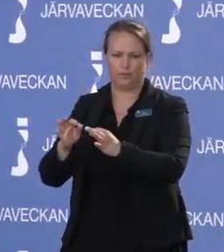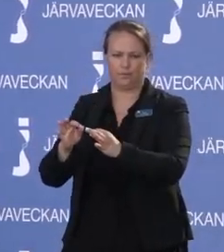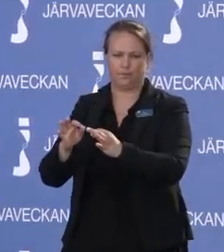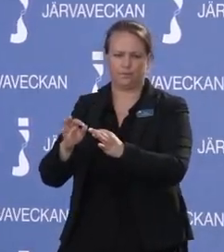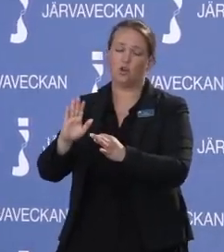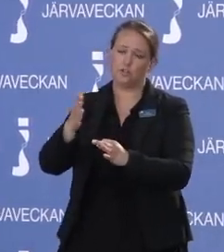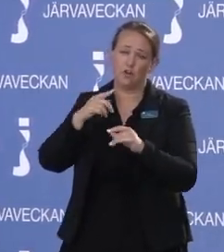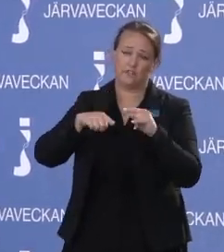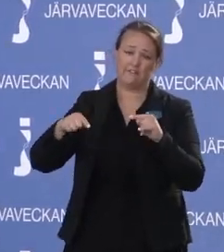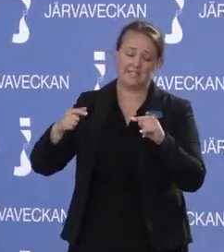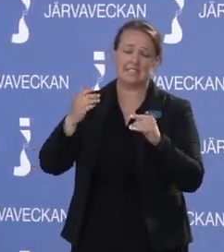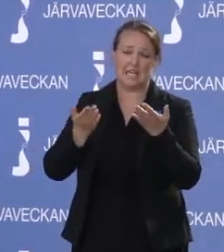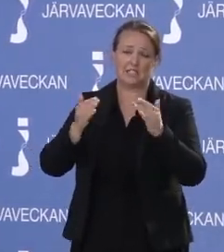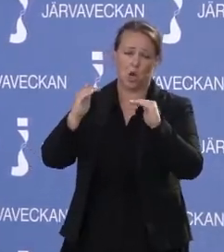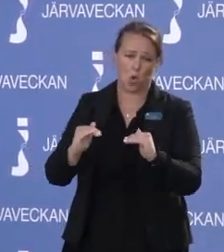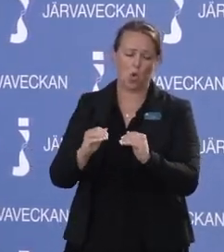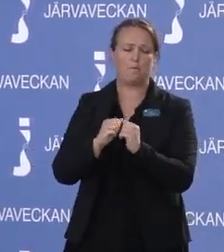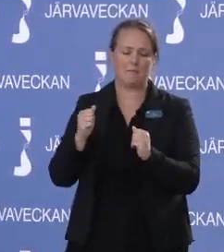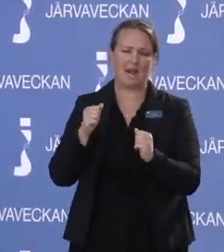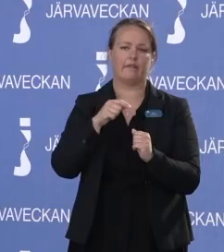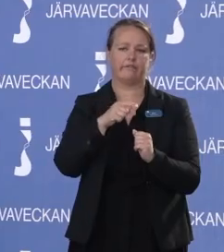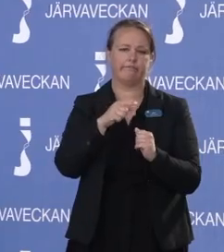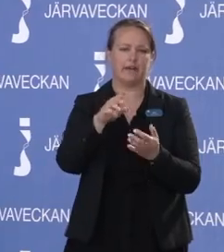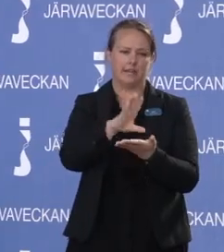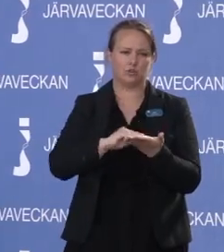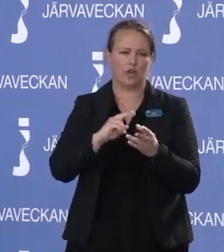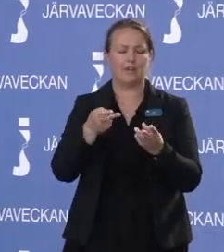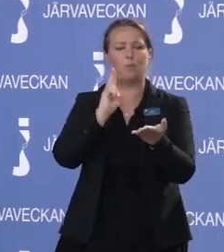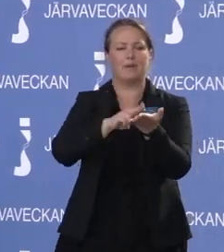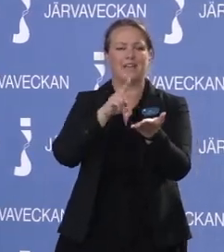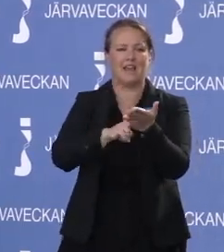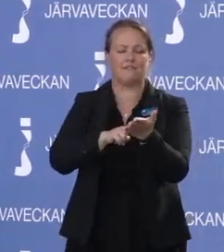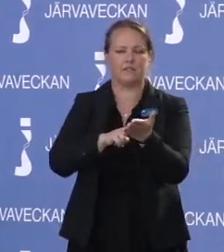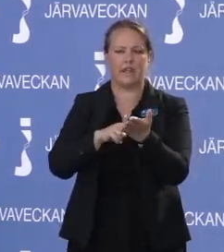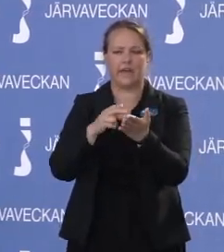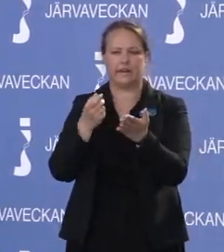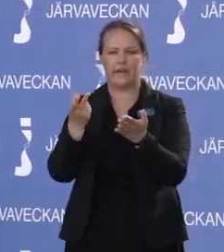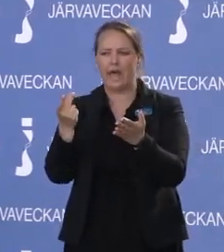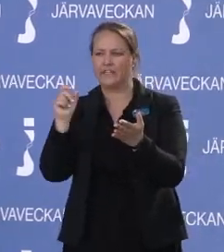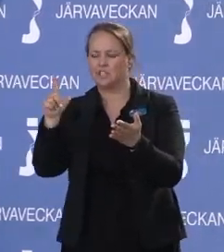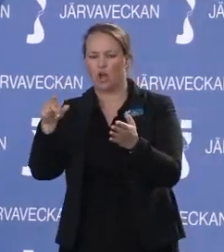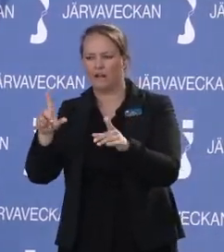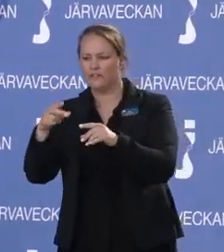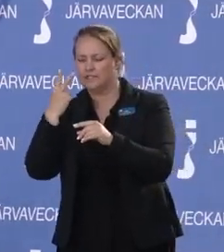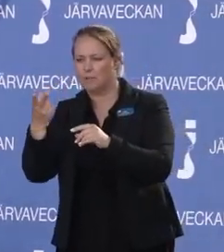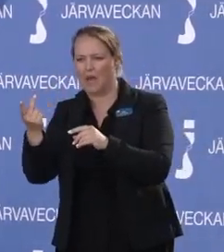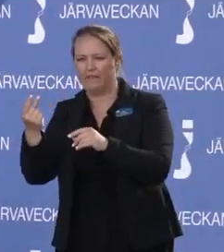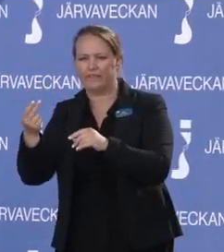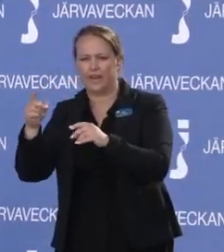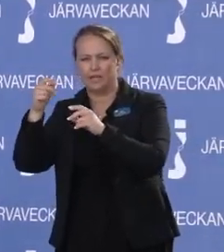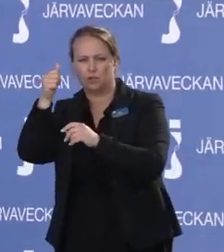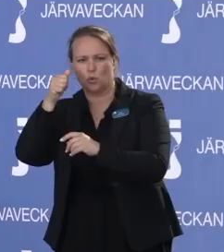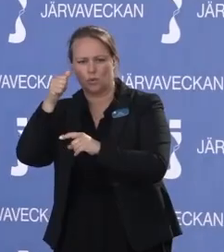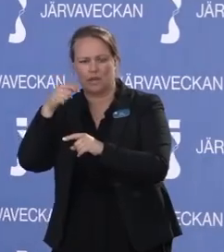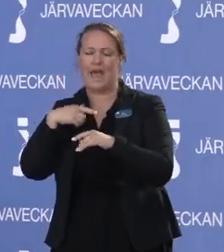här fynden som bekräftar trender som vi redan har sett signaler på. Framförallt inom nyhetsundvikande så ser vi att det är en global trend